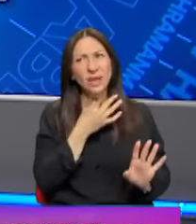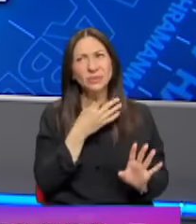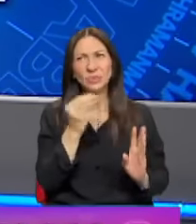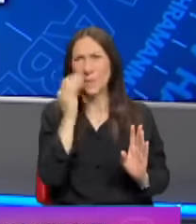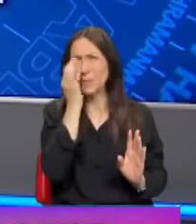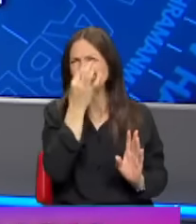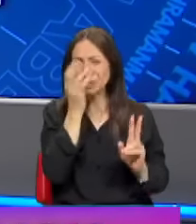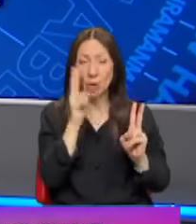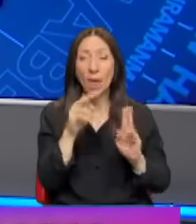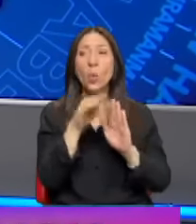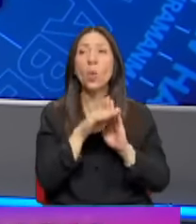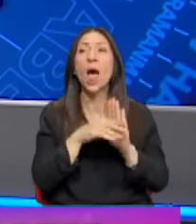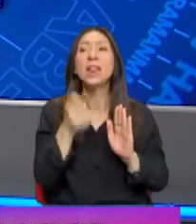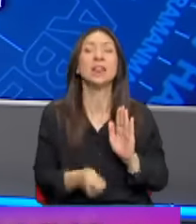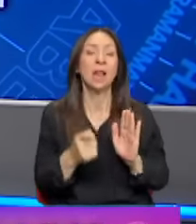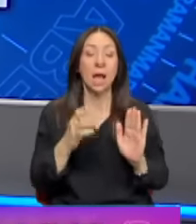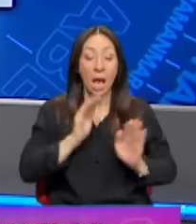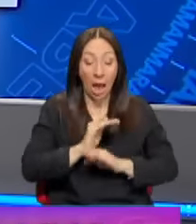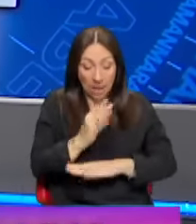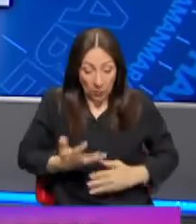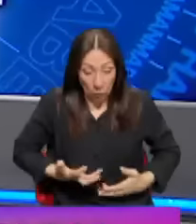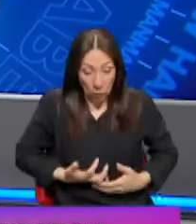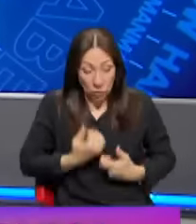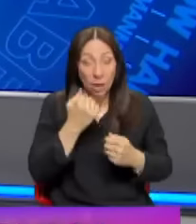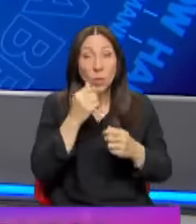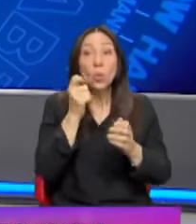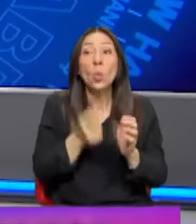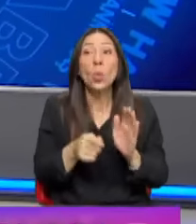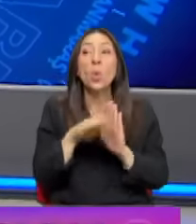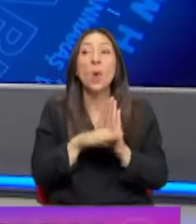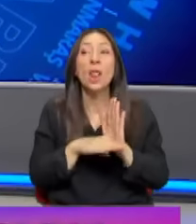basit görünen kuralların hayat kurtaran kurallar